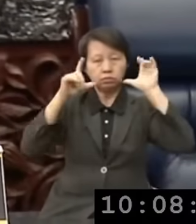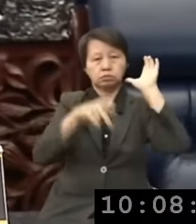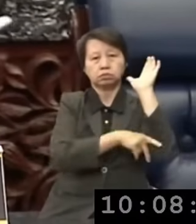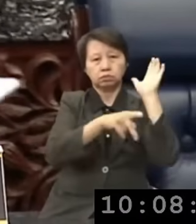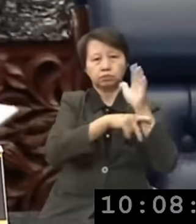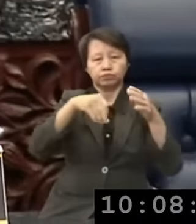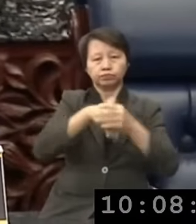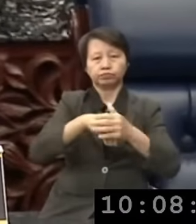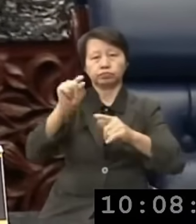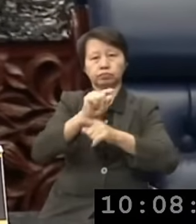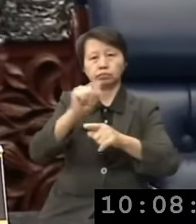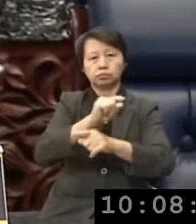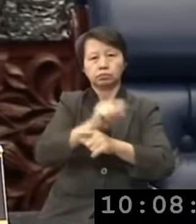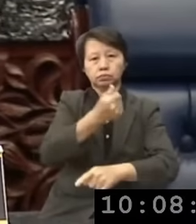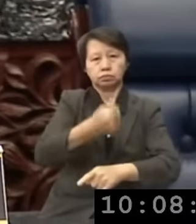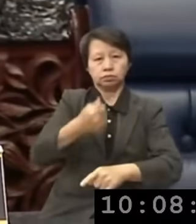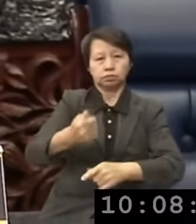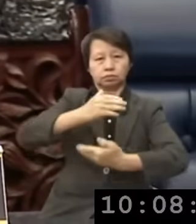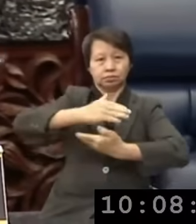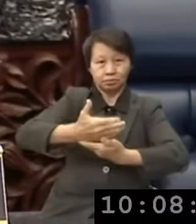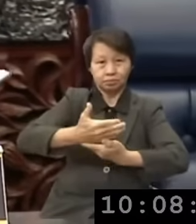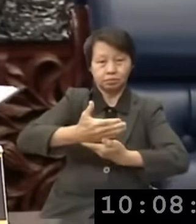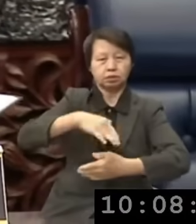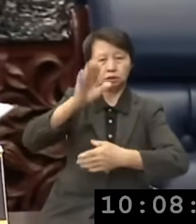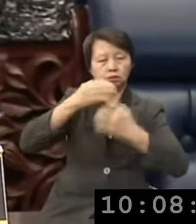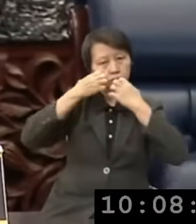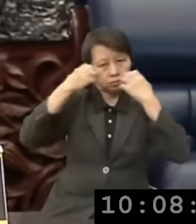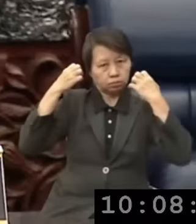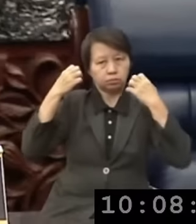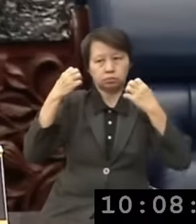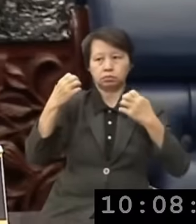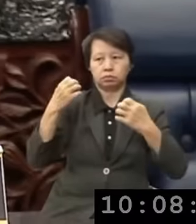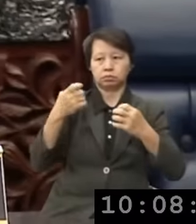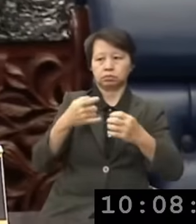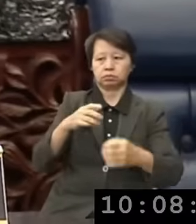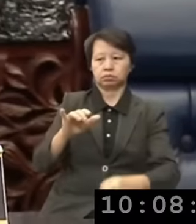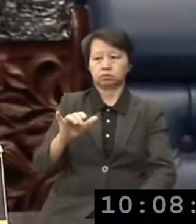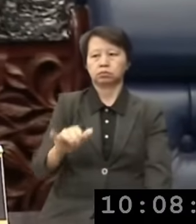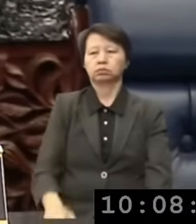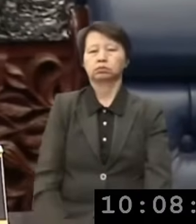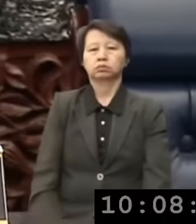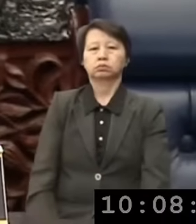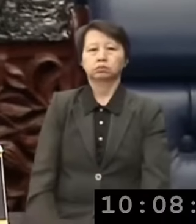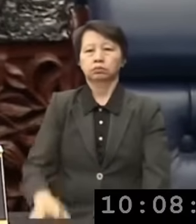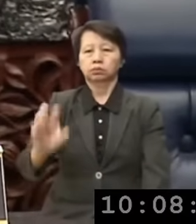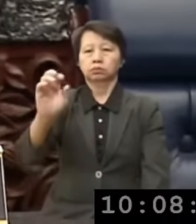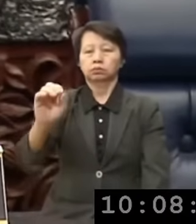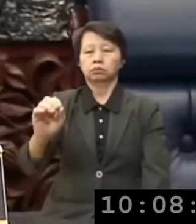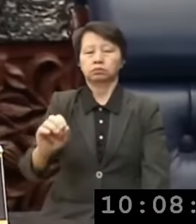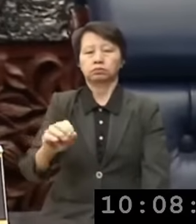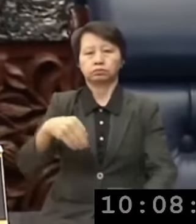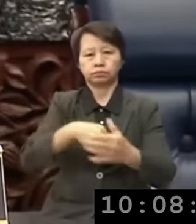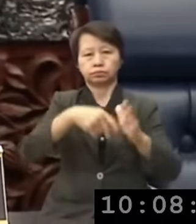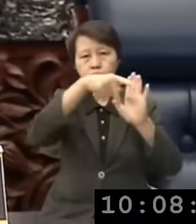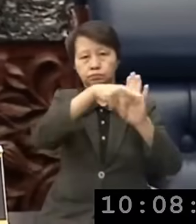dalam penggunaan alatperalatan yang lebih sofisticated daripada yang ada terima kasih sebagai contoh yang berhormat di dalam